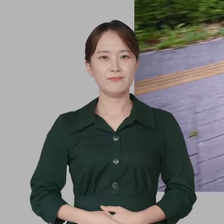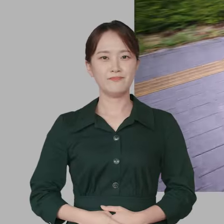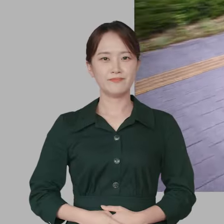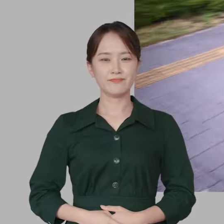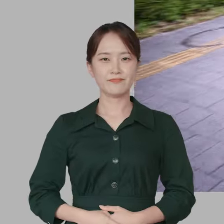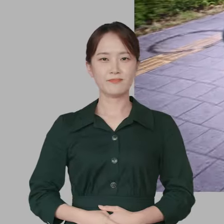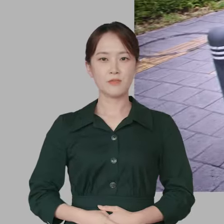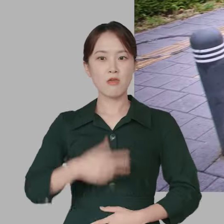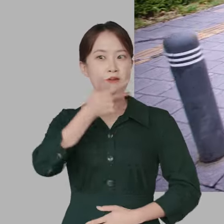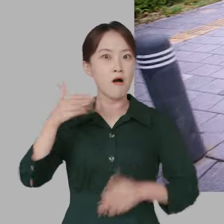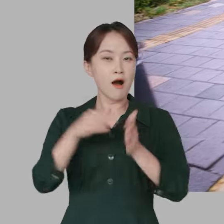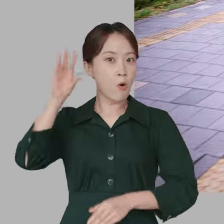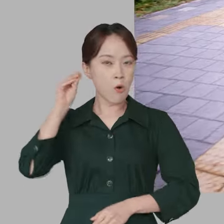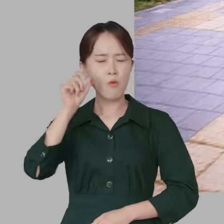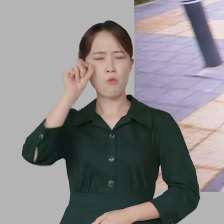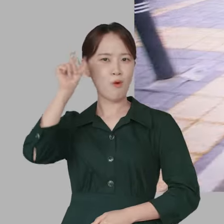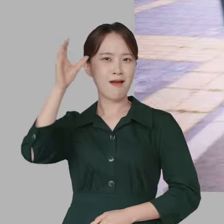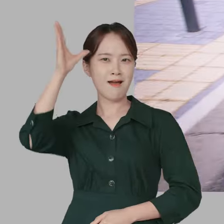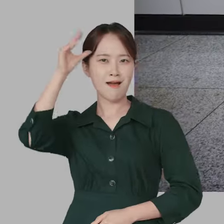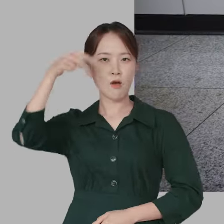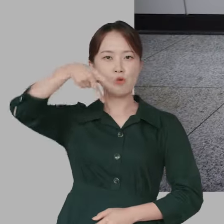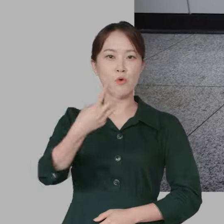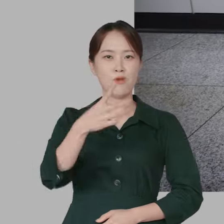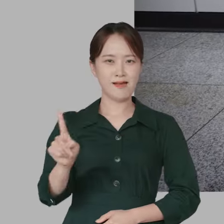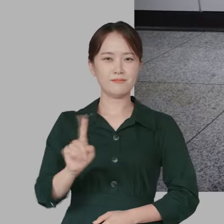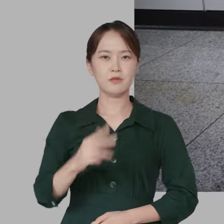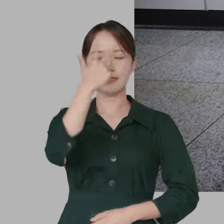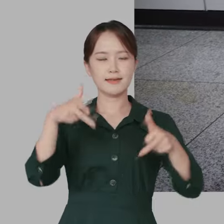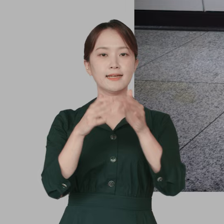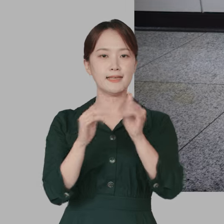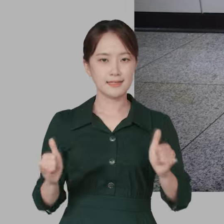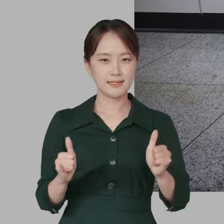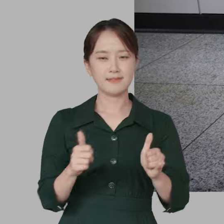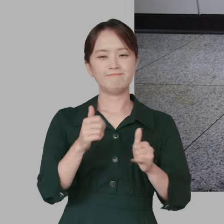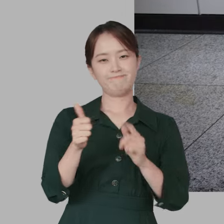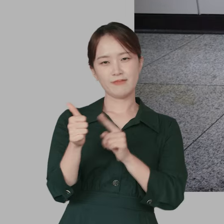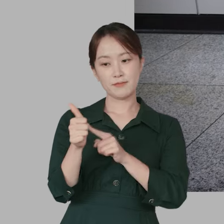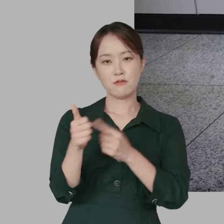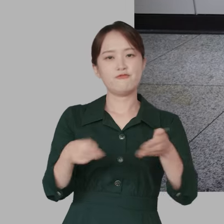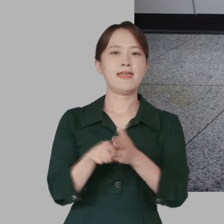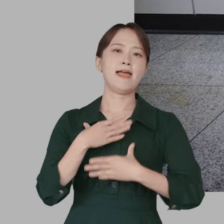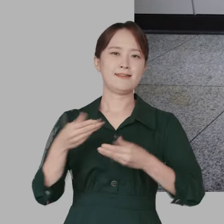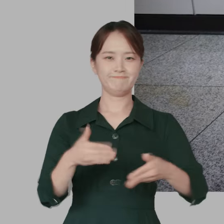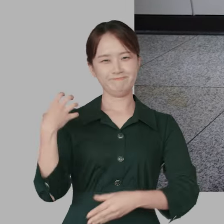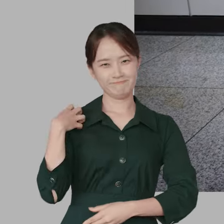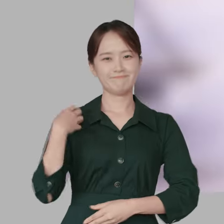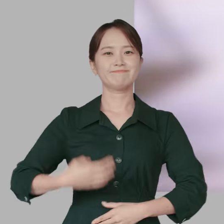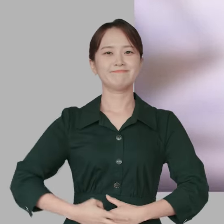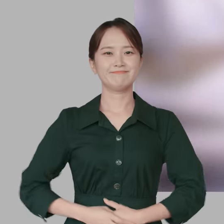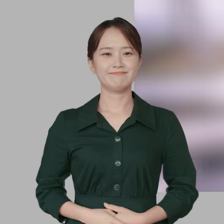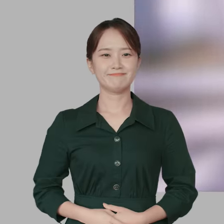용어까지 알아듣는 똑똑한 안내견 소라는 시각장애인 종욱 씨의 안전한 보행을 책임지고 있습니다